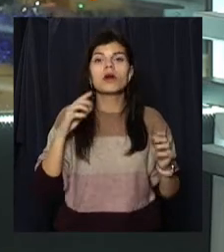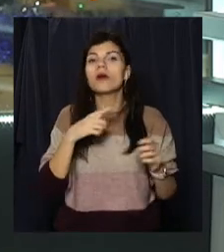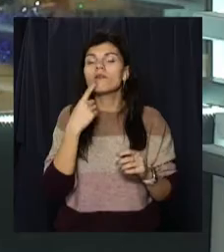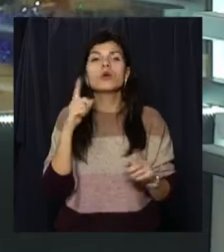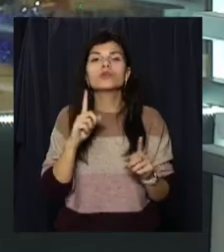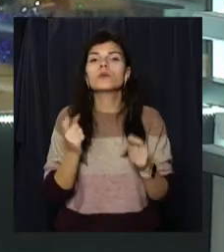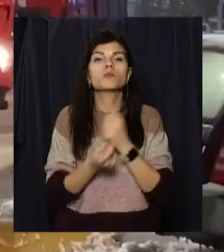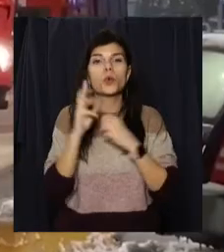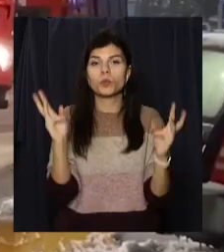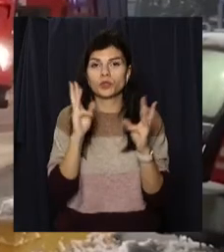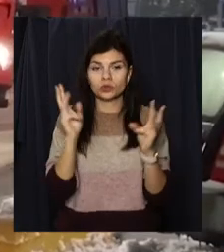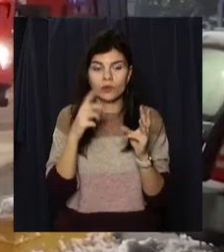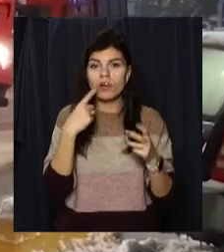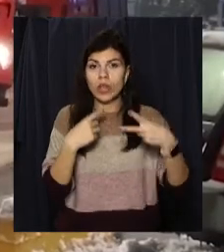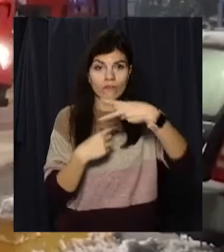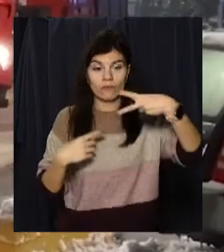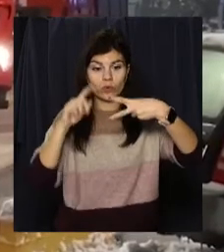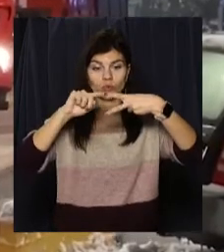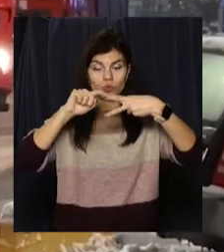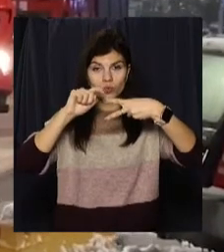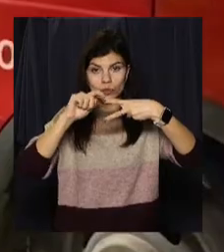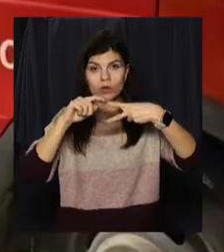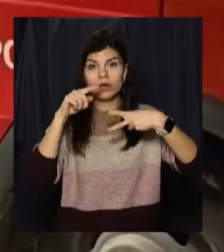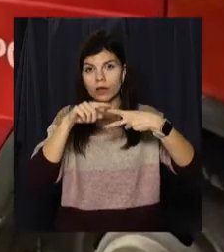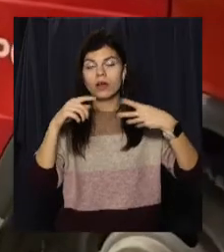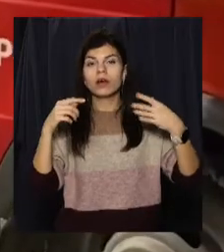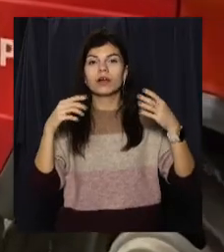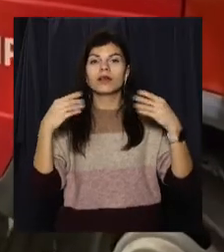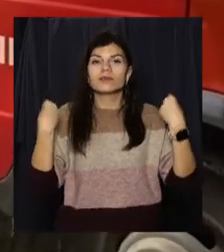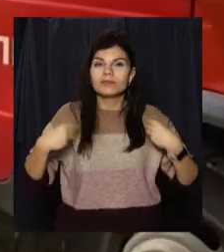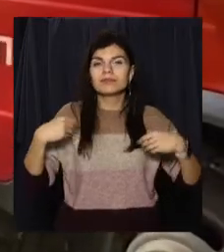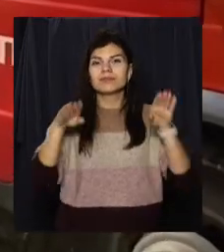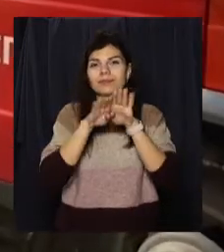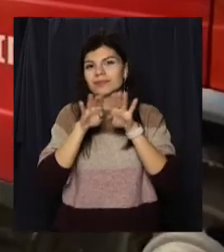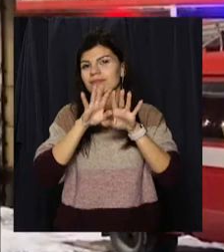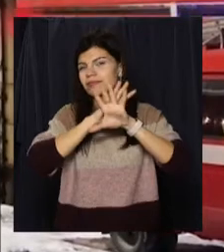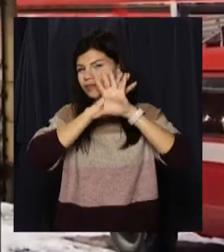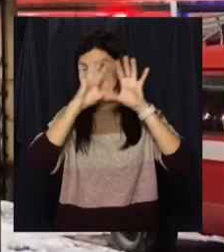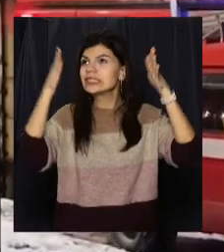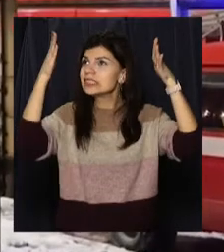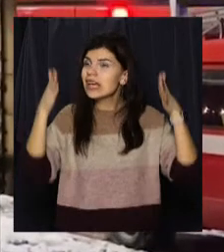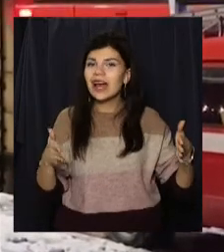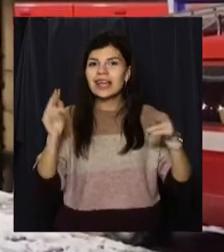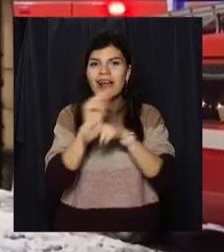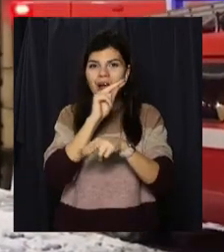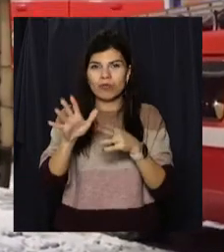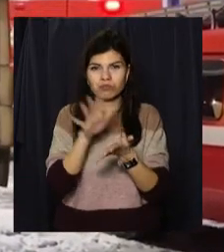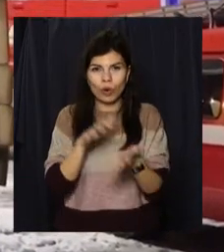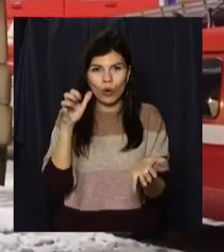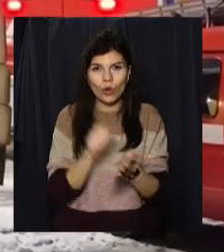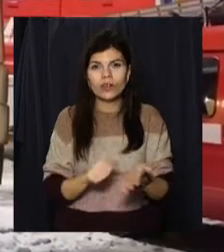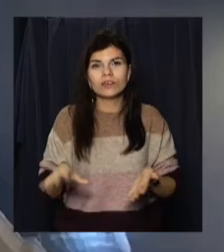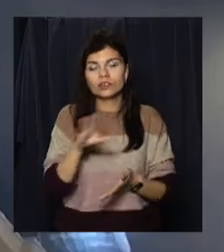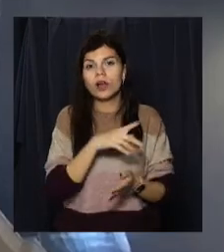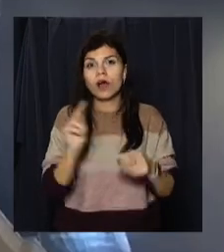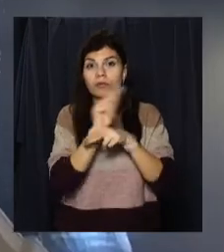займання виникло у квартирі на другому поверсі. Вогонь знищив меблі, побутову техніку, облицювання стін. Пожежникам знадобилося